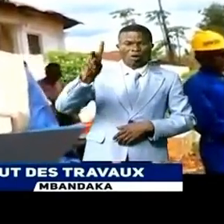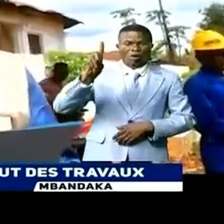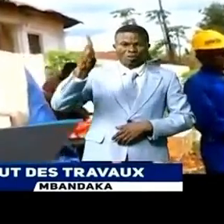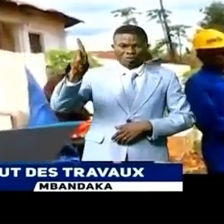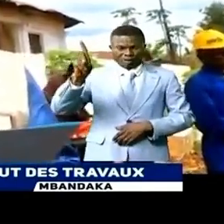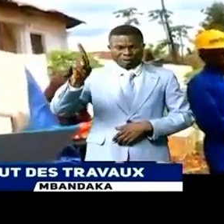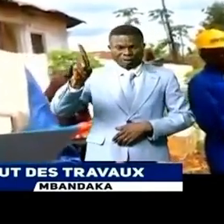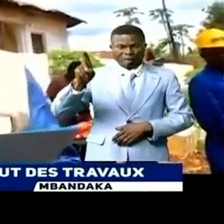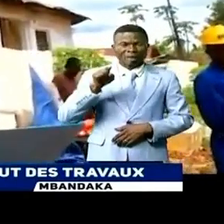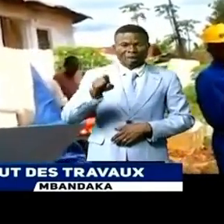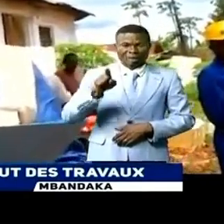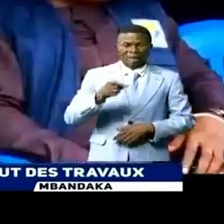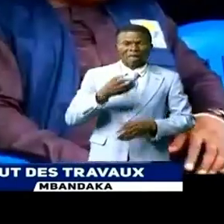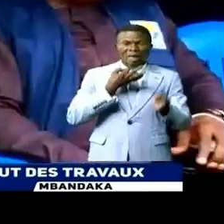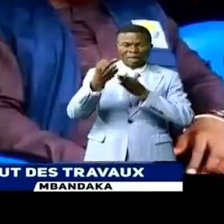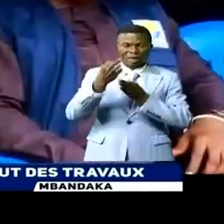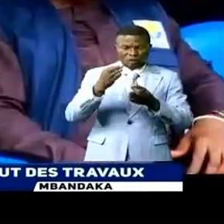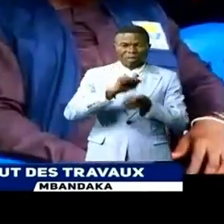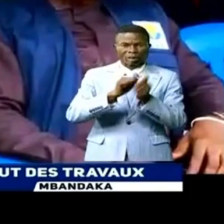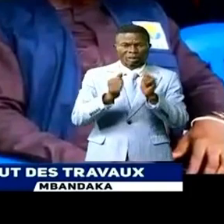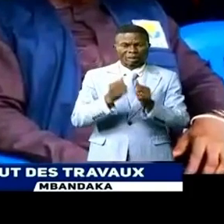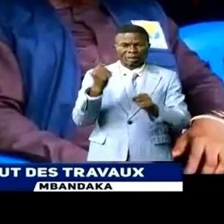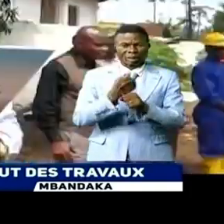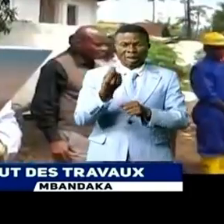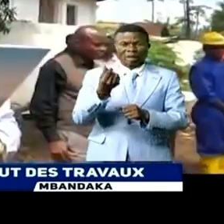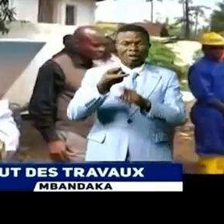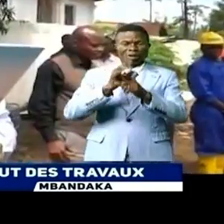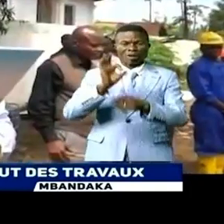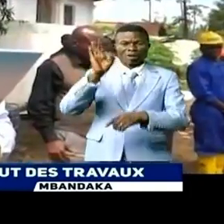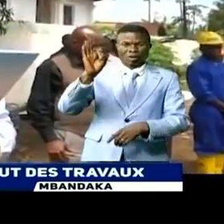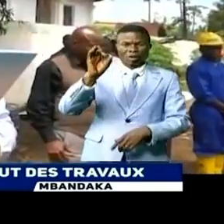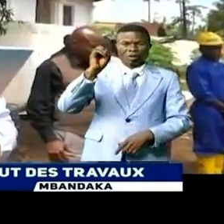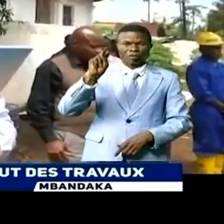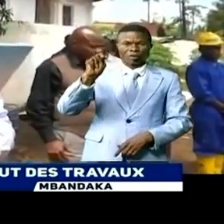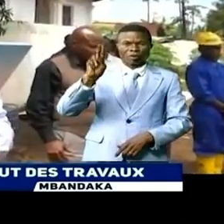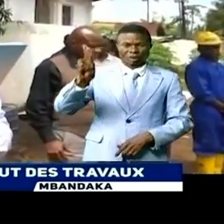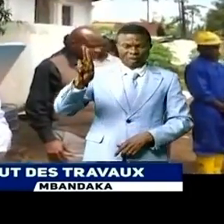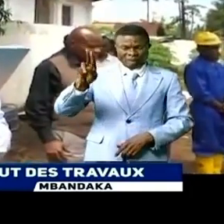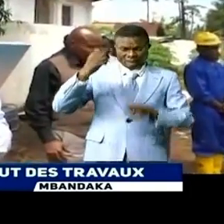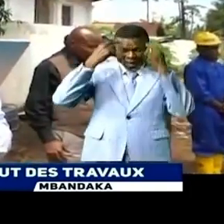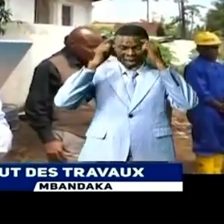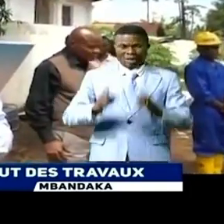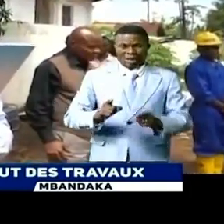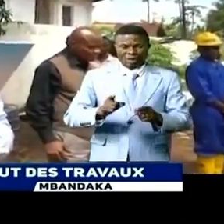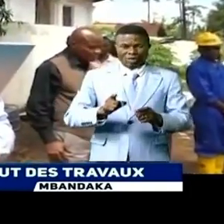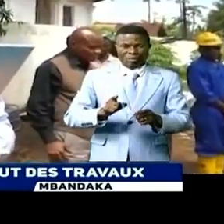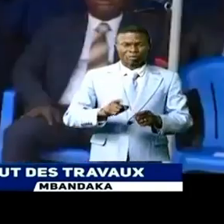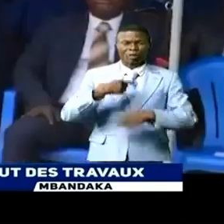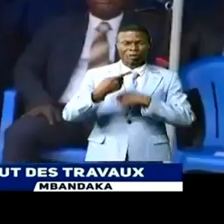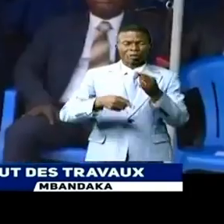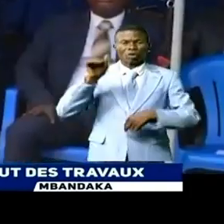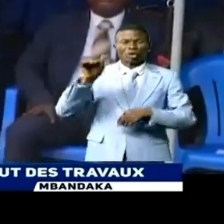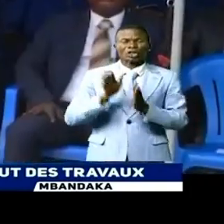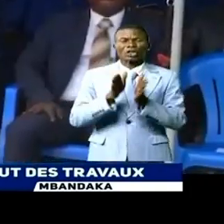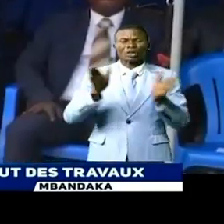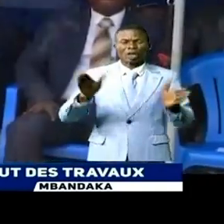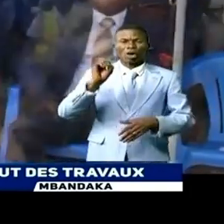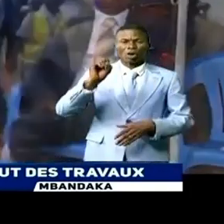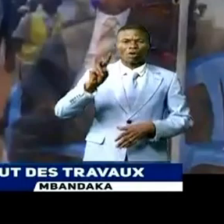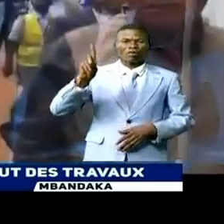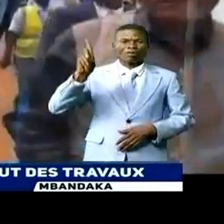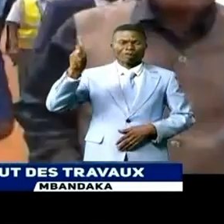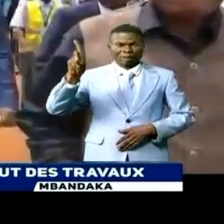à buca ça l'a fait ces travaux financés par les faux nerfs la détermination est de mise pour le directeur général de l'aube et des